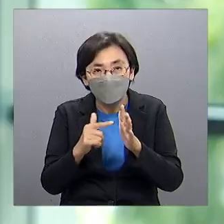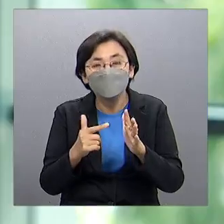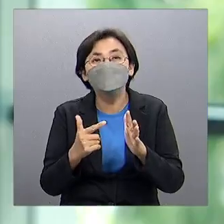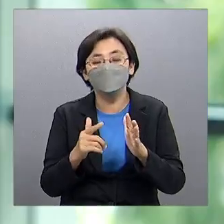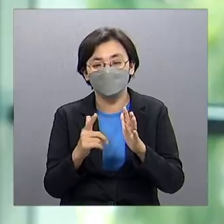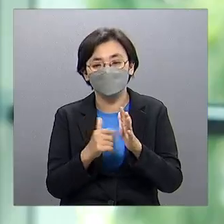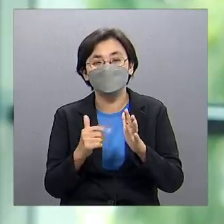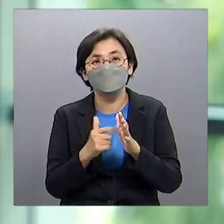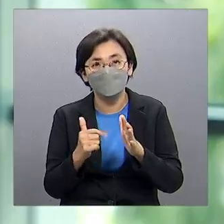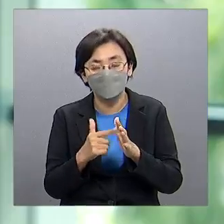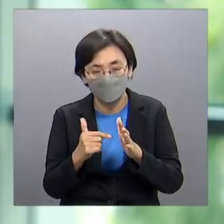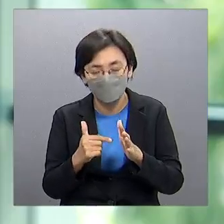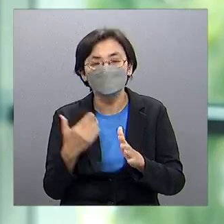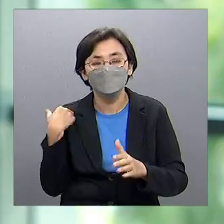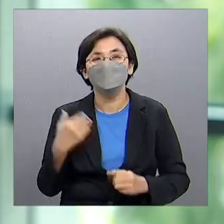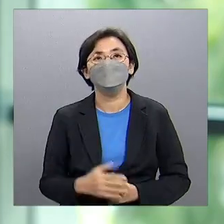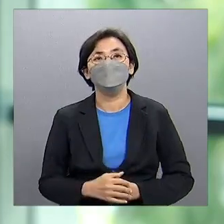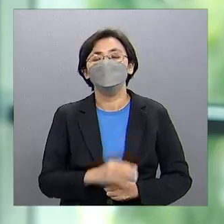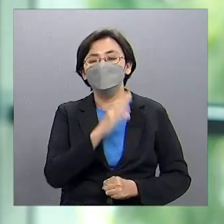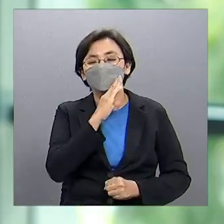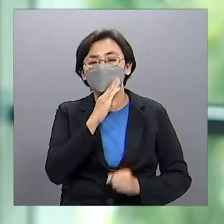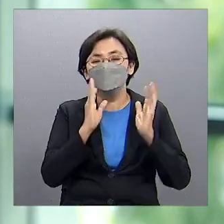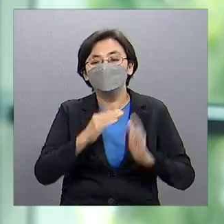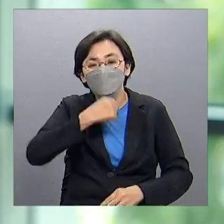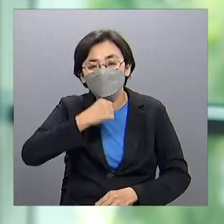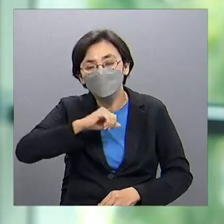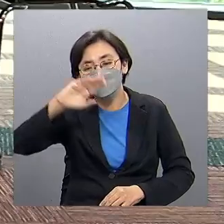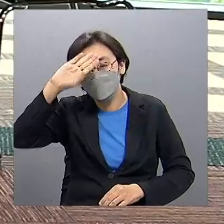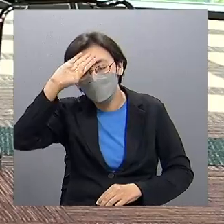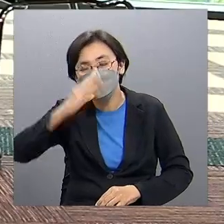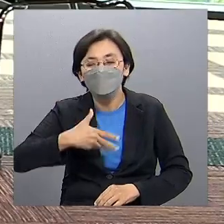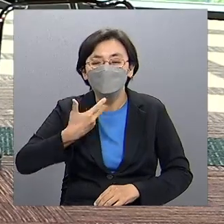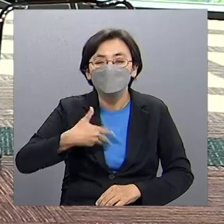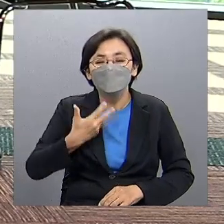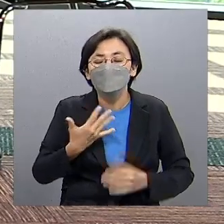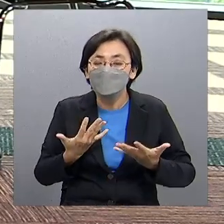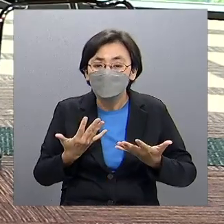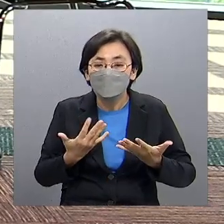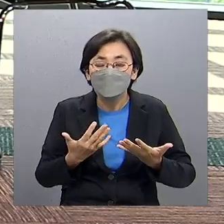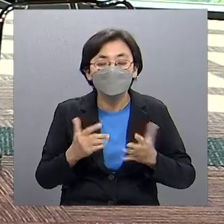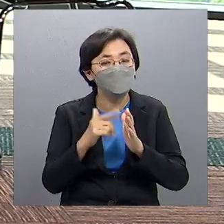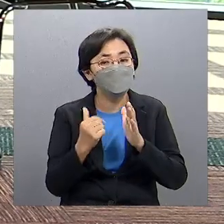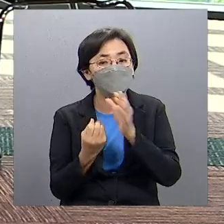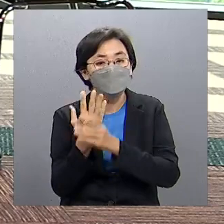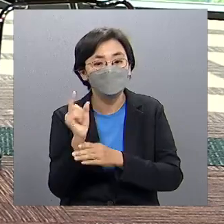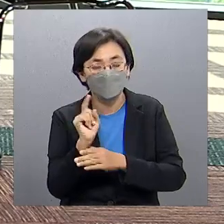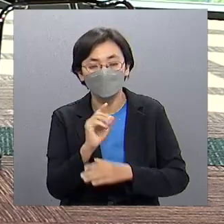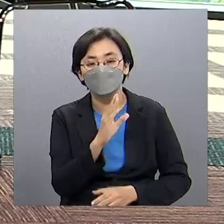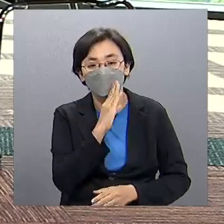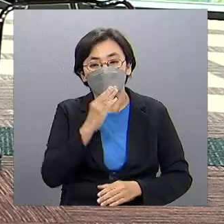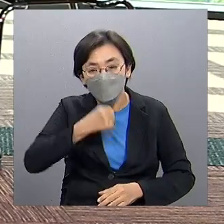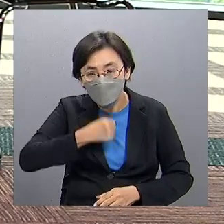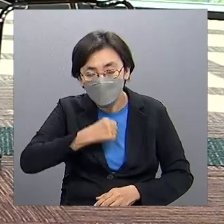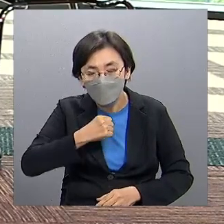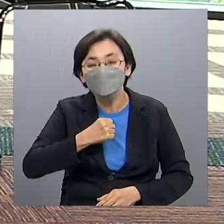ว่านี ้ถ้าผู้สูงอายุเป็นไข้มียาสมุนไพรสำหรับเป็นไข้ไหม สำหรับผู้สูงอายุเวลาเป็นไข้เนี่ยเราจะไม่เน้นให้กินยาแผนปั